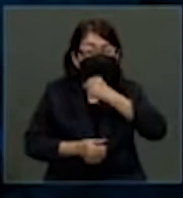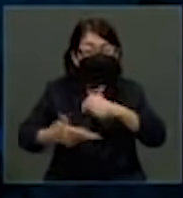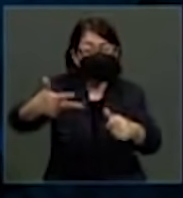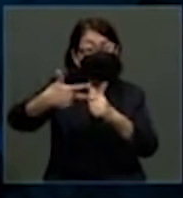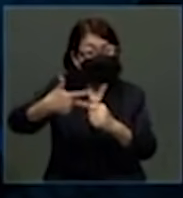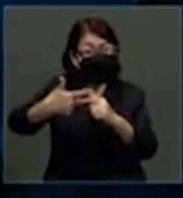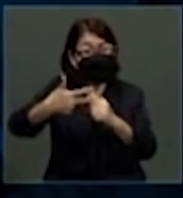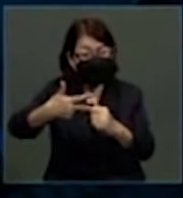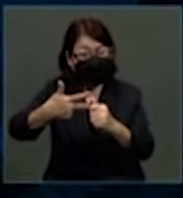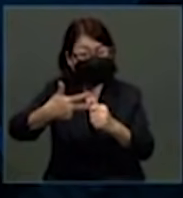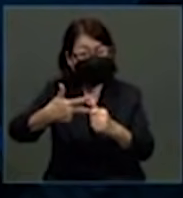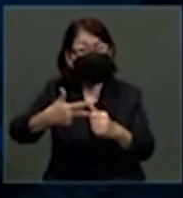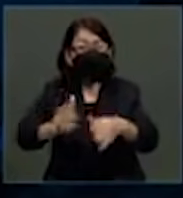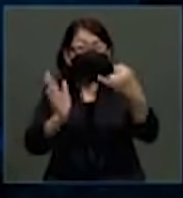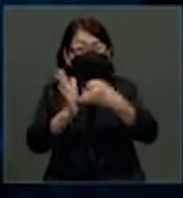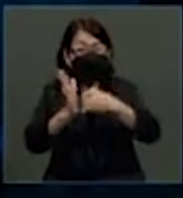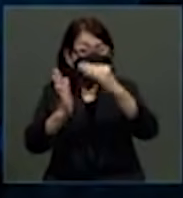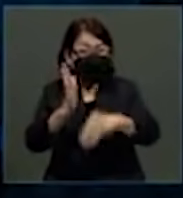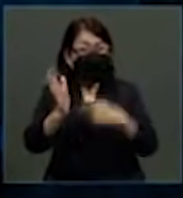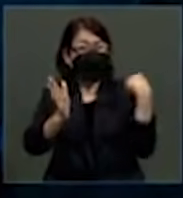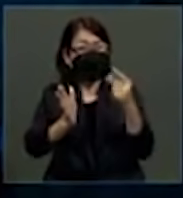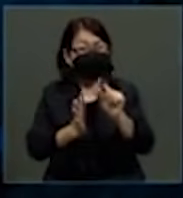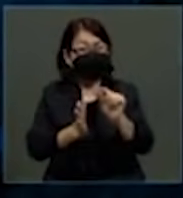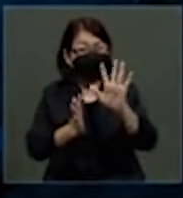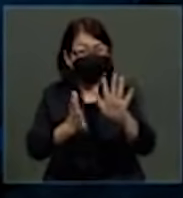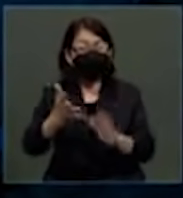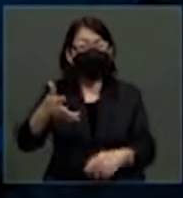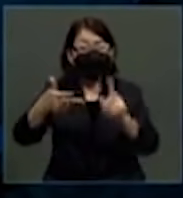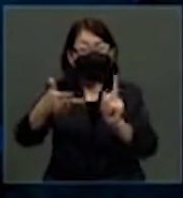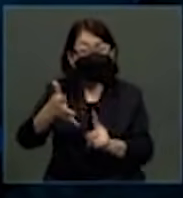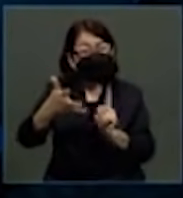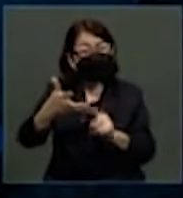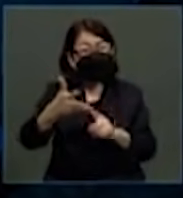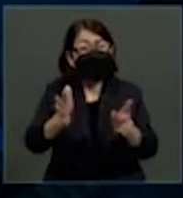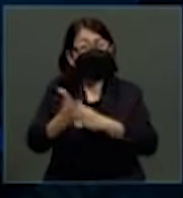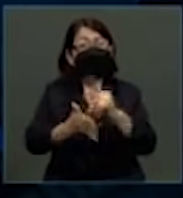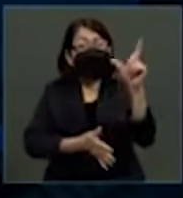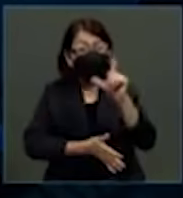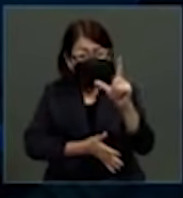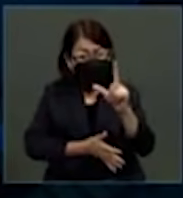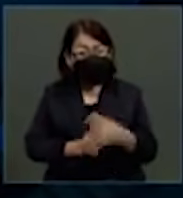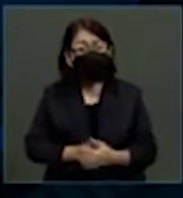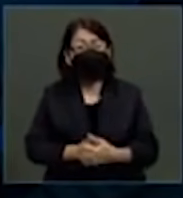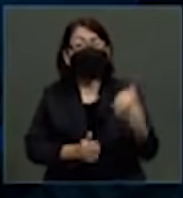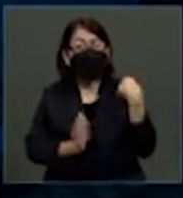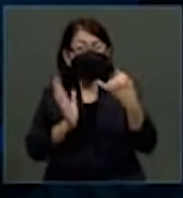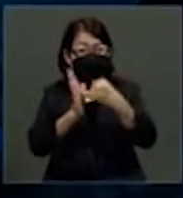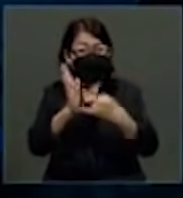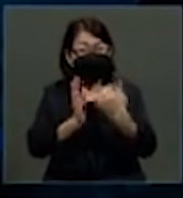ภาพฉายนะครับแล้วก็พื้นที่ควบคุมนะครับหรือเป็นสีส้มนะครับก็จะอยู่